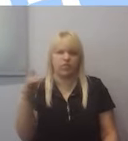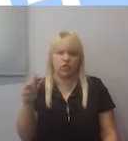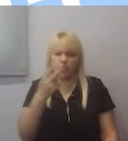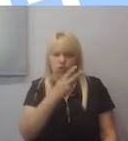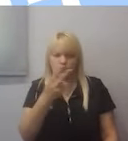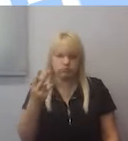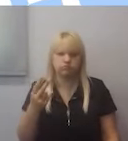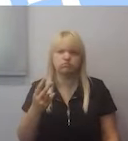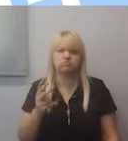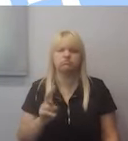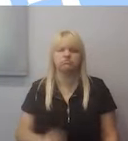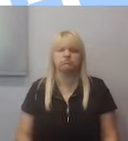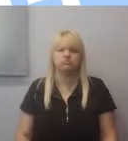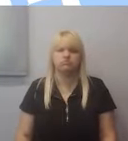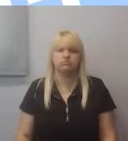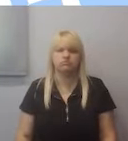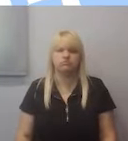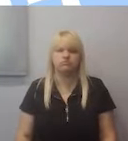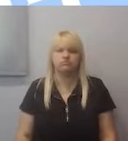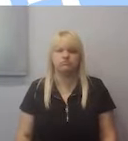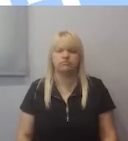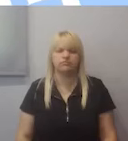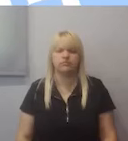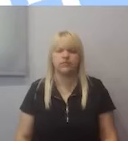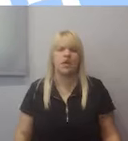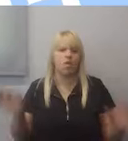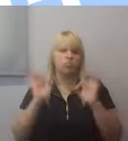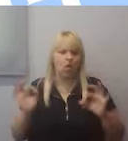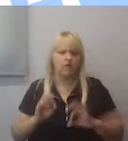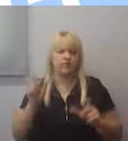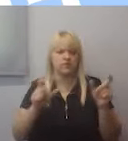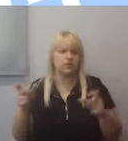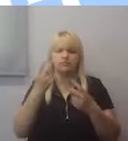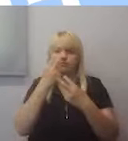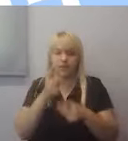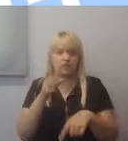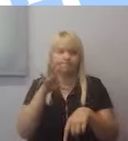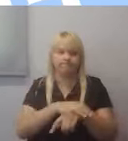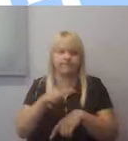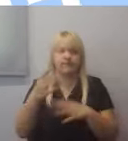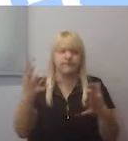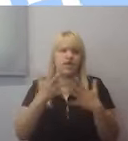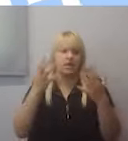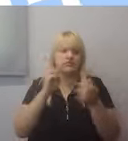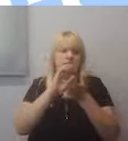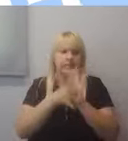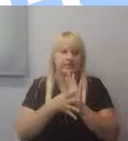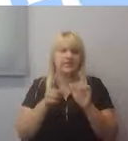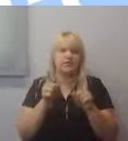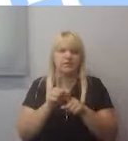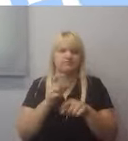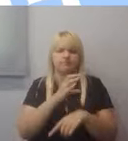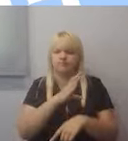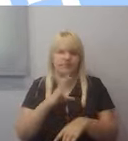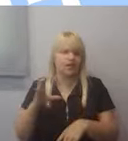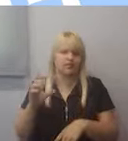kā tas notiekās tur ja profes āļi pamanīs kad ventilācijas sistēmas ir kā padomju būvētajās